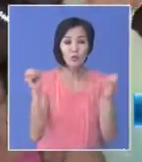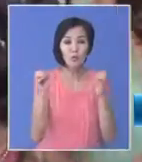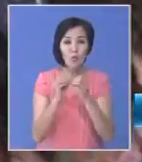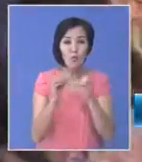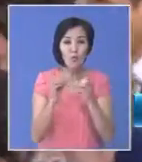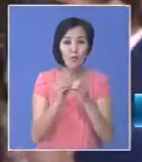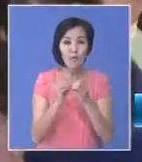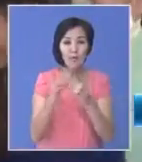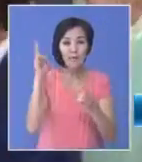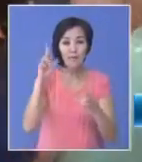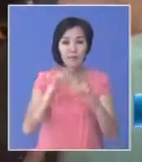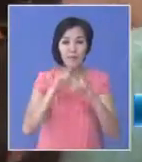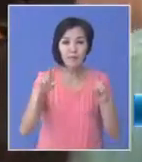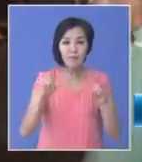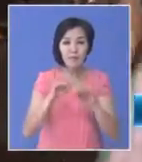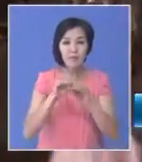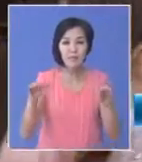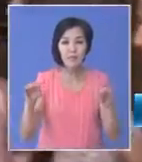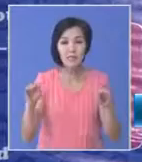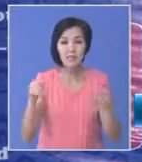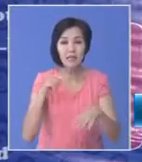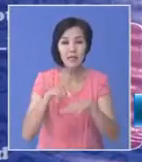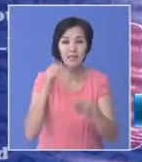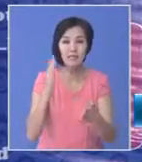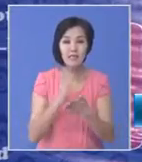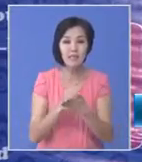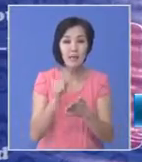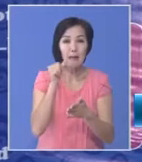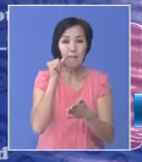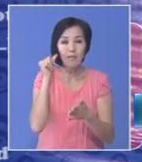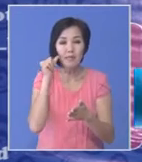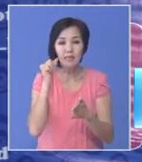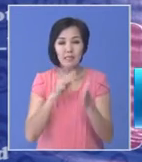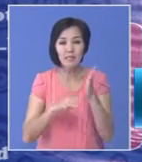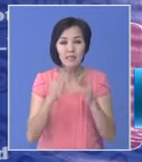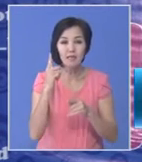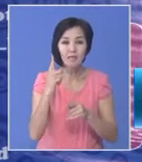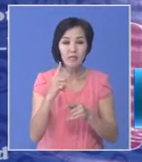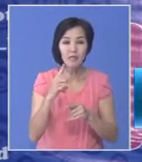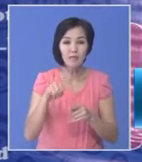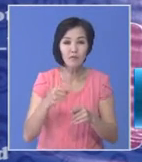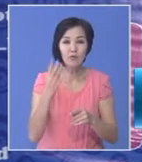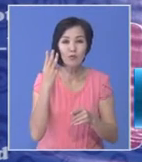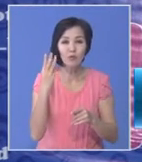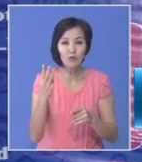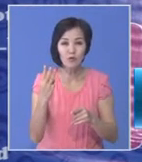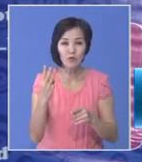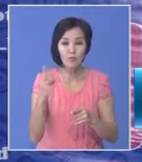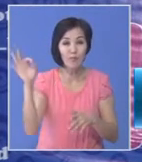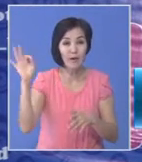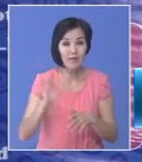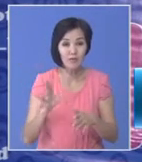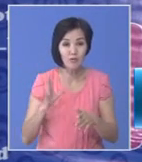қаланың білім беру деңгейіне де айтарлықтай ықпал етеді. Былтыр 81-де 3 пайыз